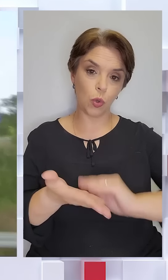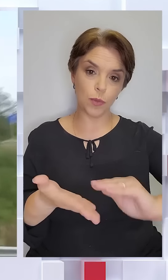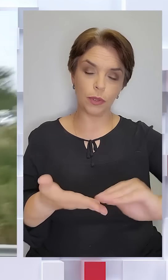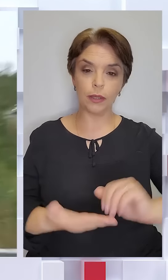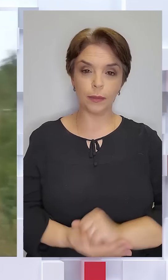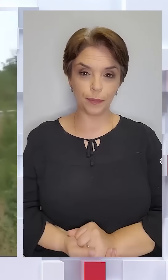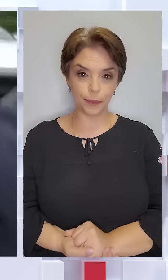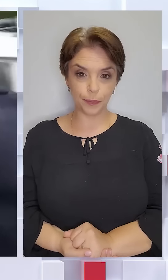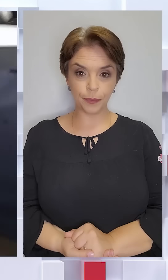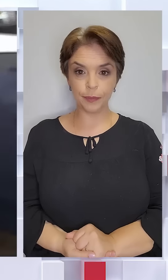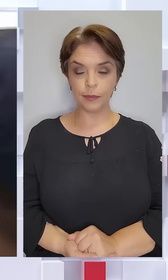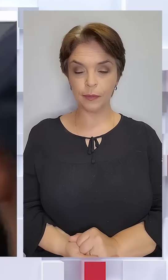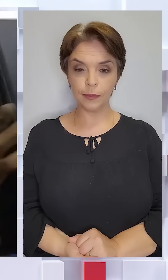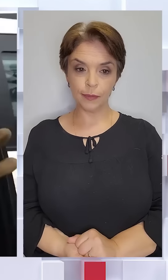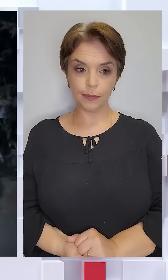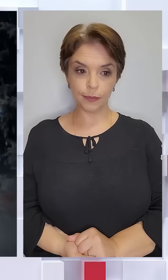кореспондентки ТСН Ірини Прокоф'євої.